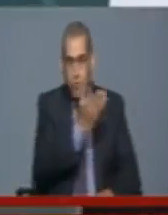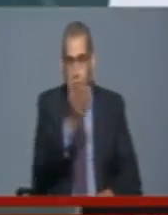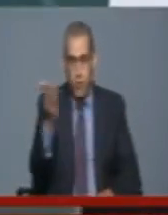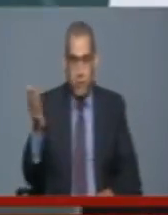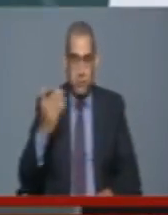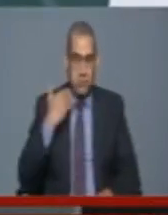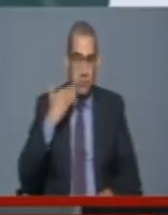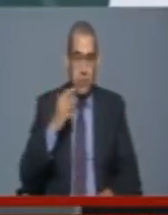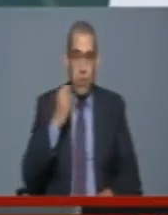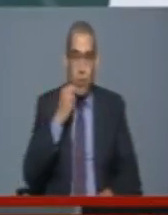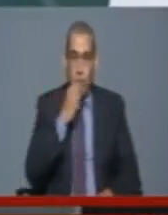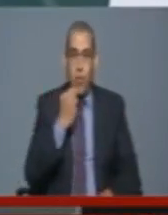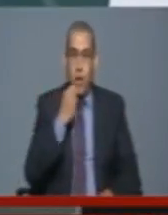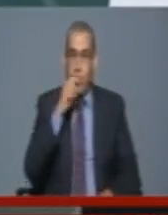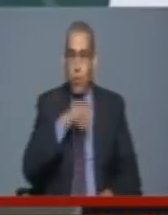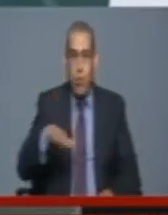السيدات والسادة،